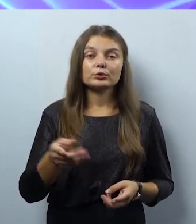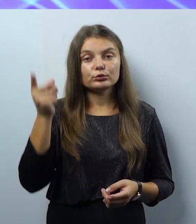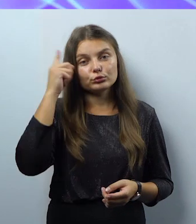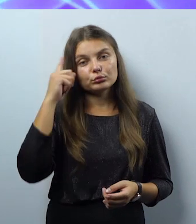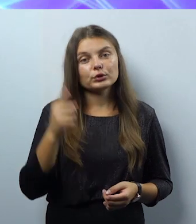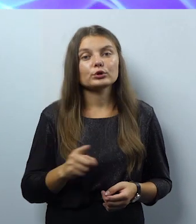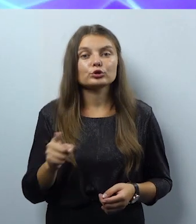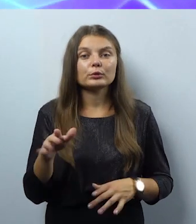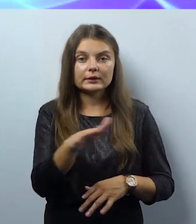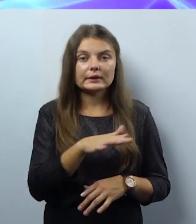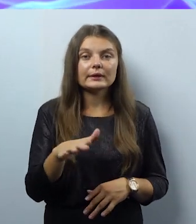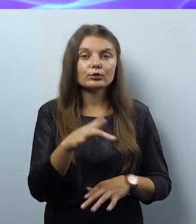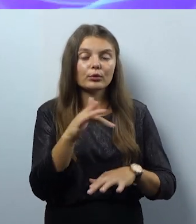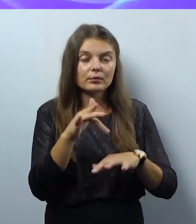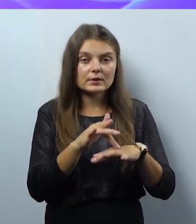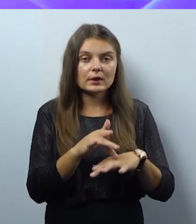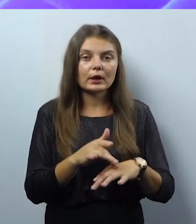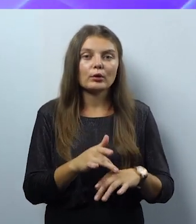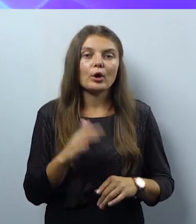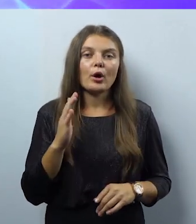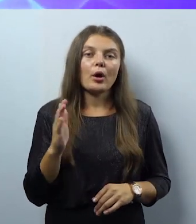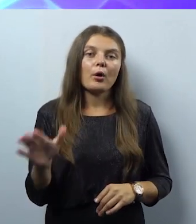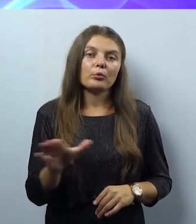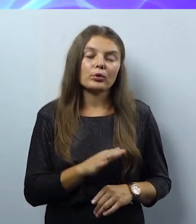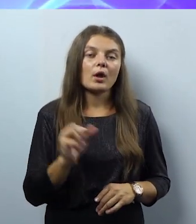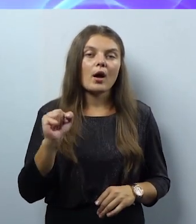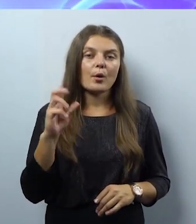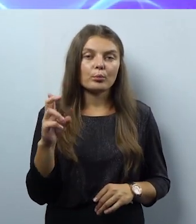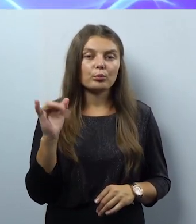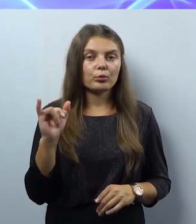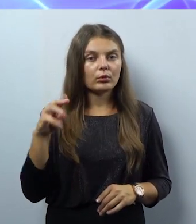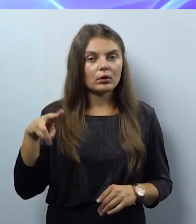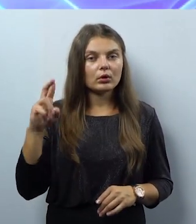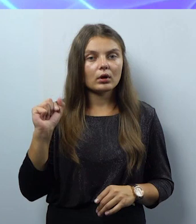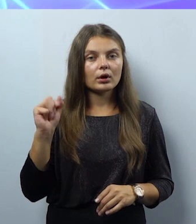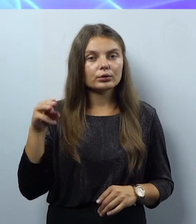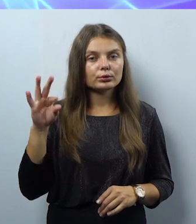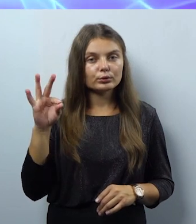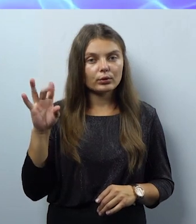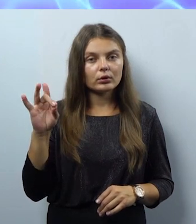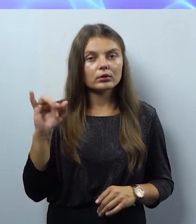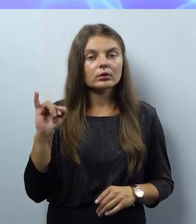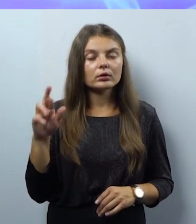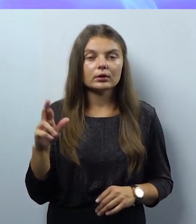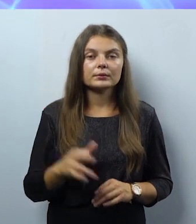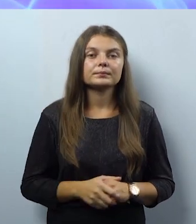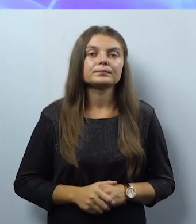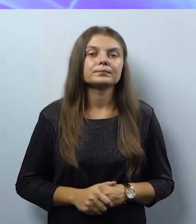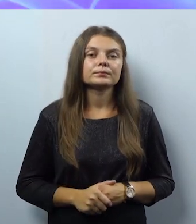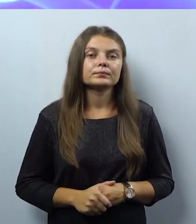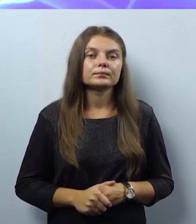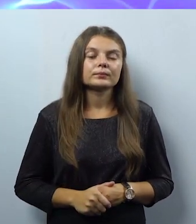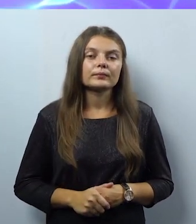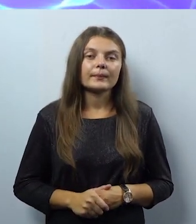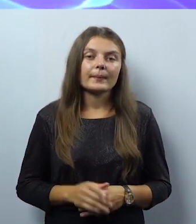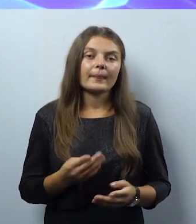на якихось територіях, місцях створювати амбулаторії. Наприклад, ці села, які зайшли зі сторони Галицького району, будемо так говорити,